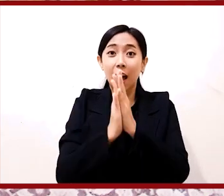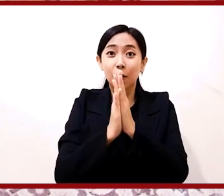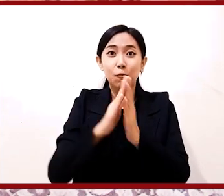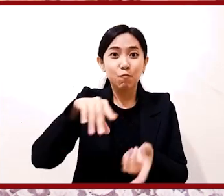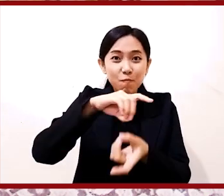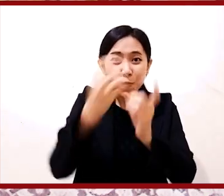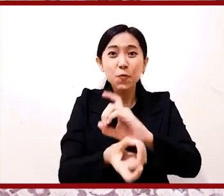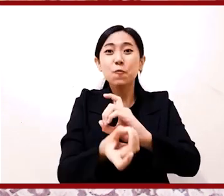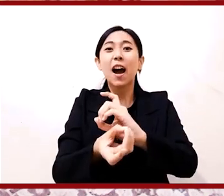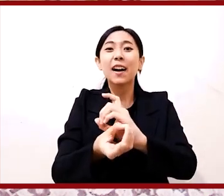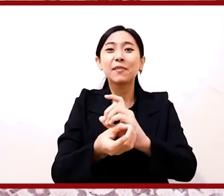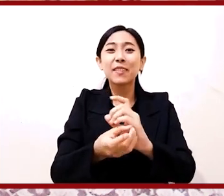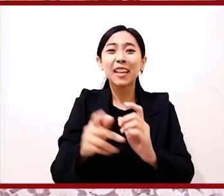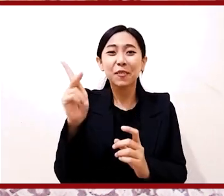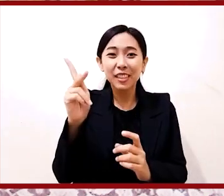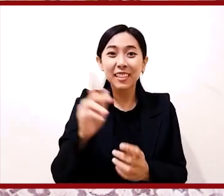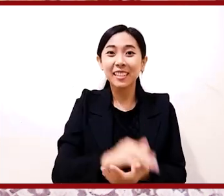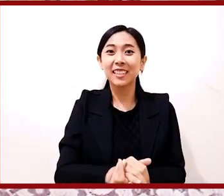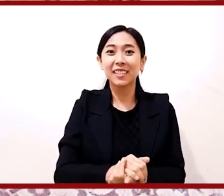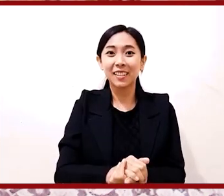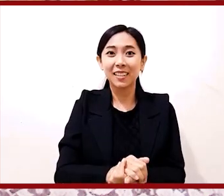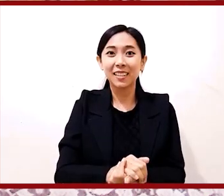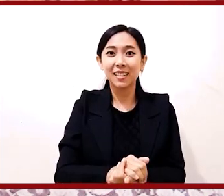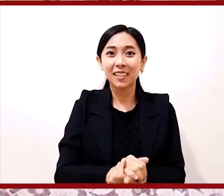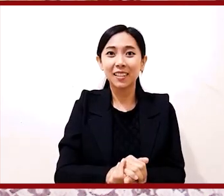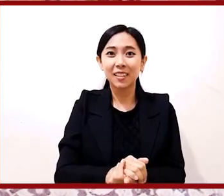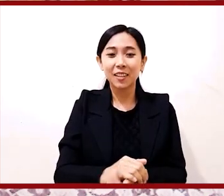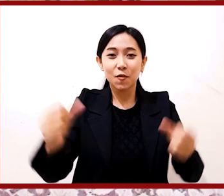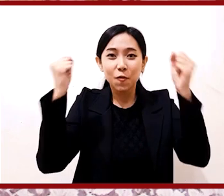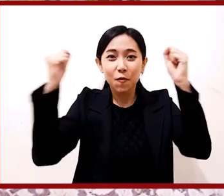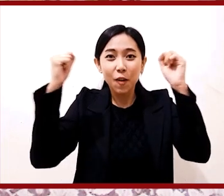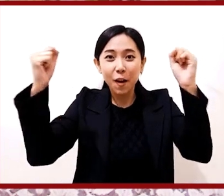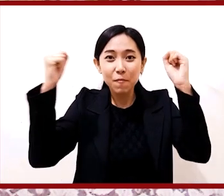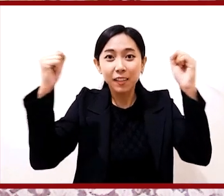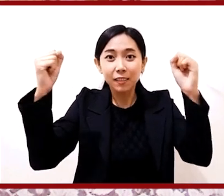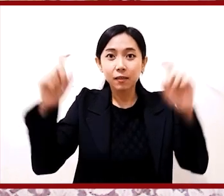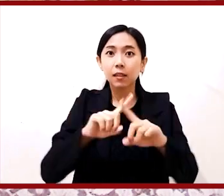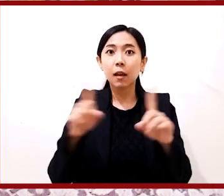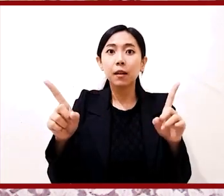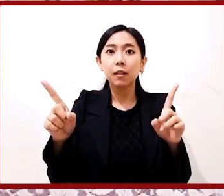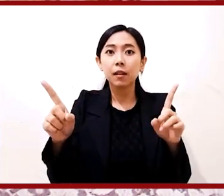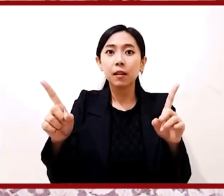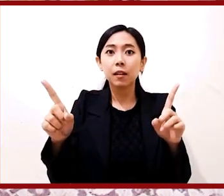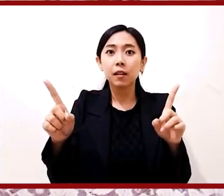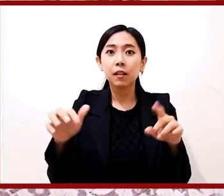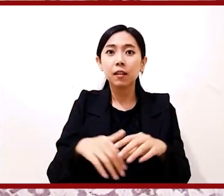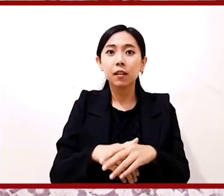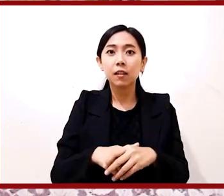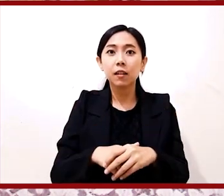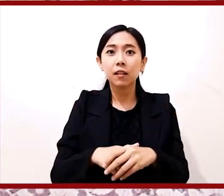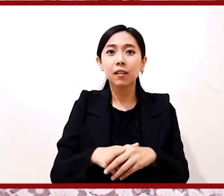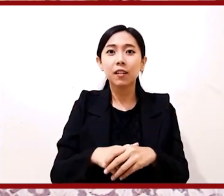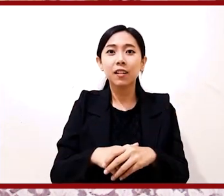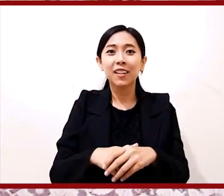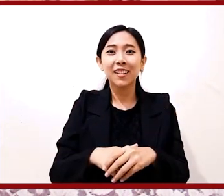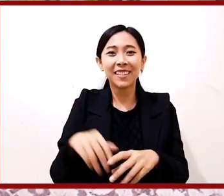dan cering, dewa mengabulkannya. Jadilah ia seekor kucing yang gagah perkasa. Namun kucing itu takut setengah